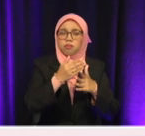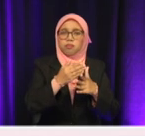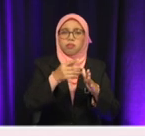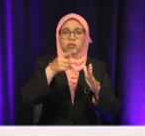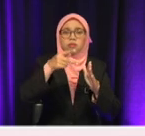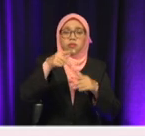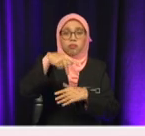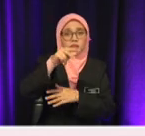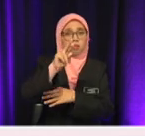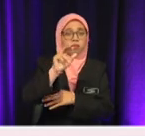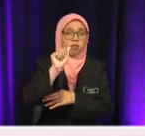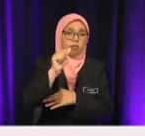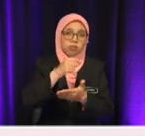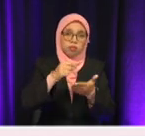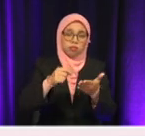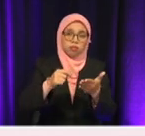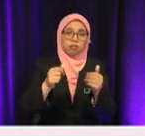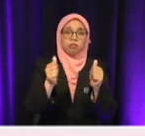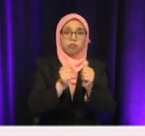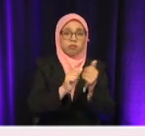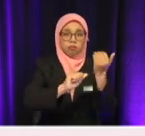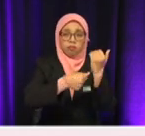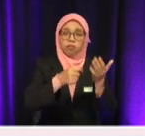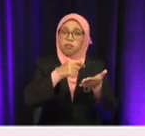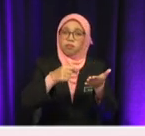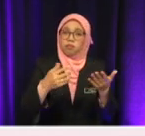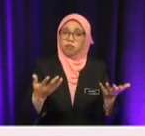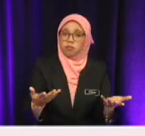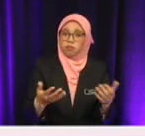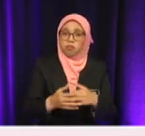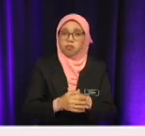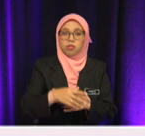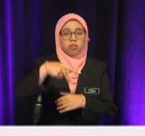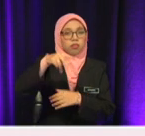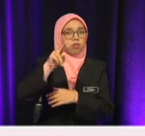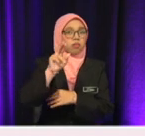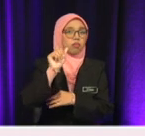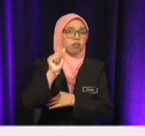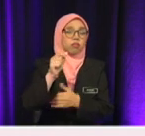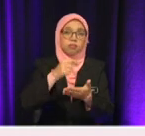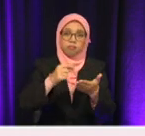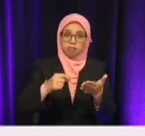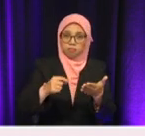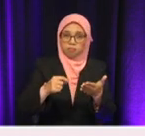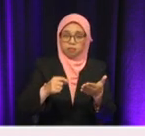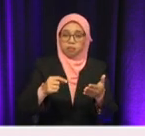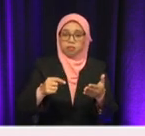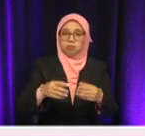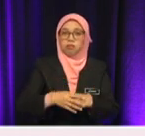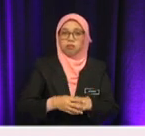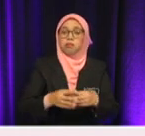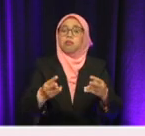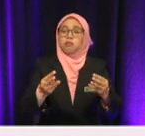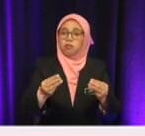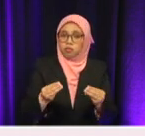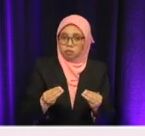awal tulisan? Baik, pratulis ni bermaksud kanak-kanak tu mengizinkan diri dia, membenarkan